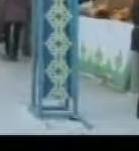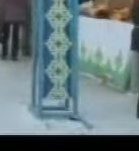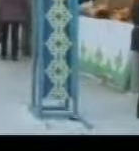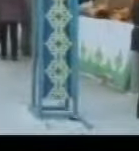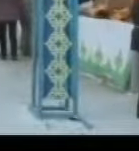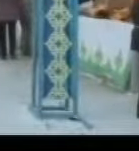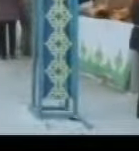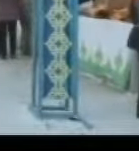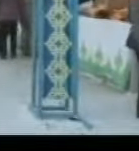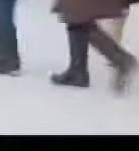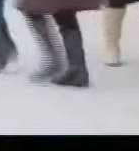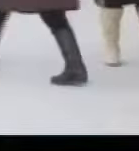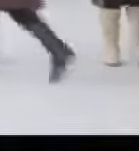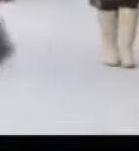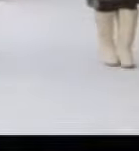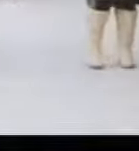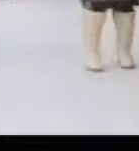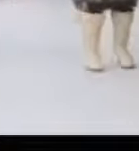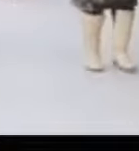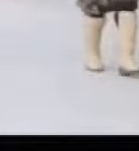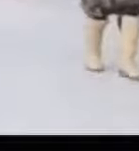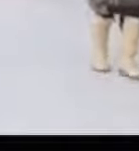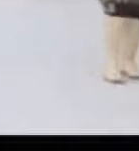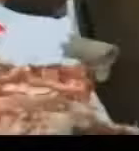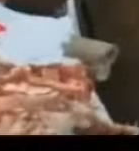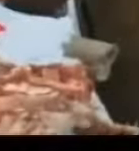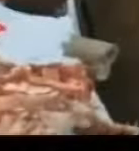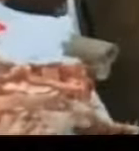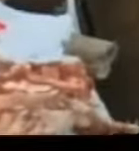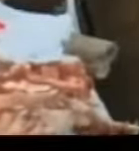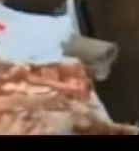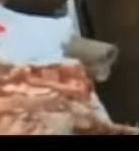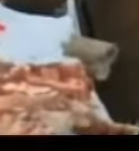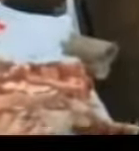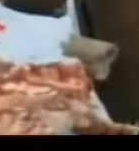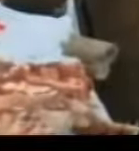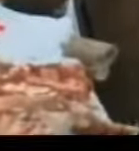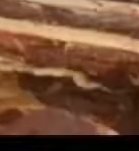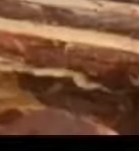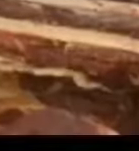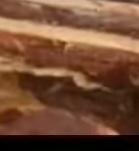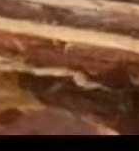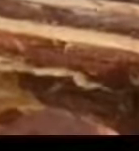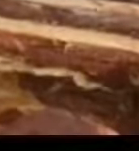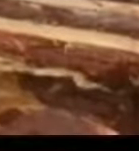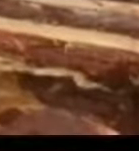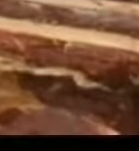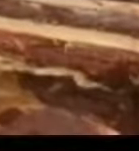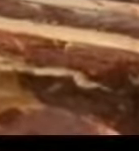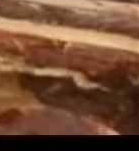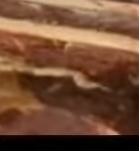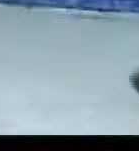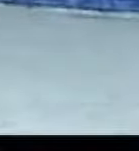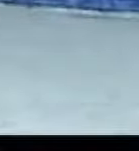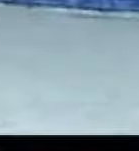Қаламызда Бородулиха ауданы ауыл шаруашылық тауар өндірушілерінің жәрмеңкесі өтті. Мұнда шаруа қожалықтарының ет пен сүт